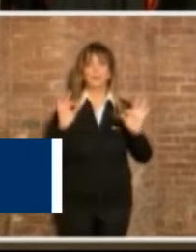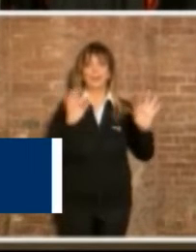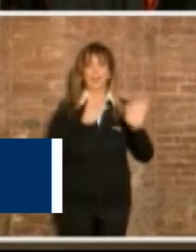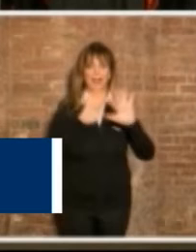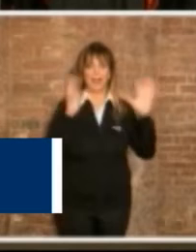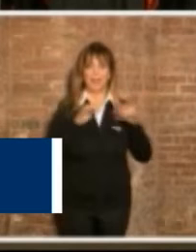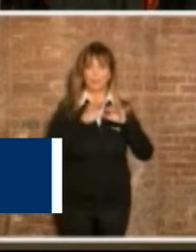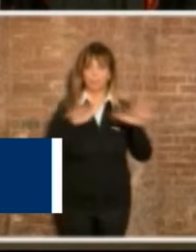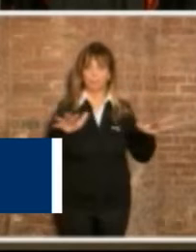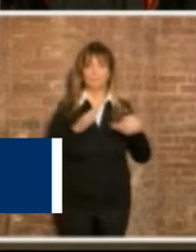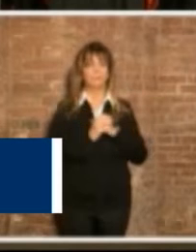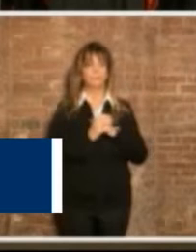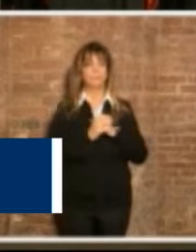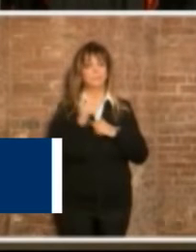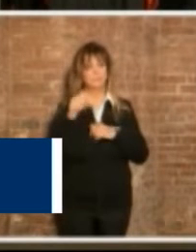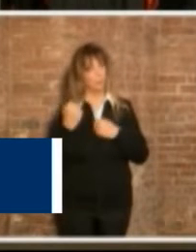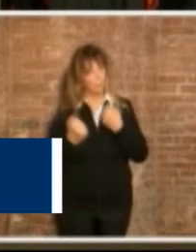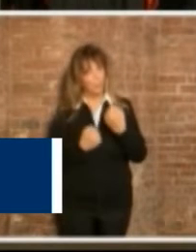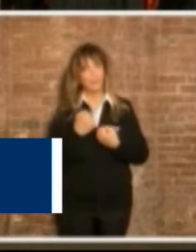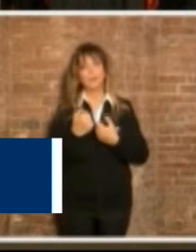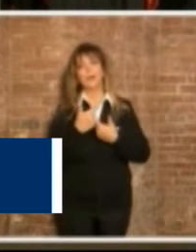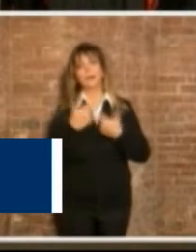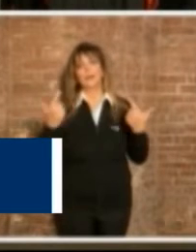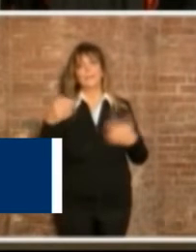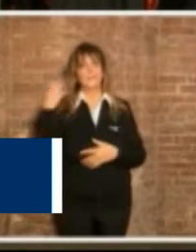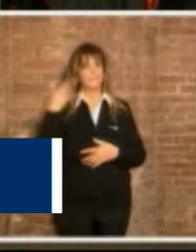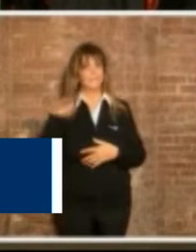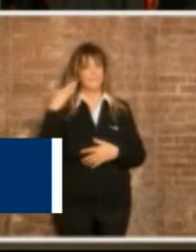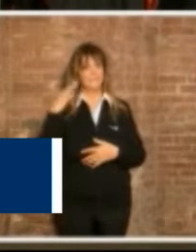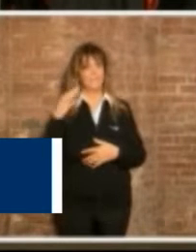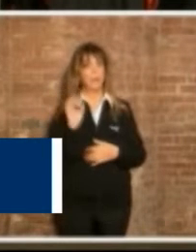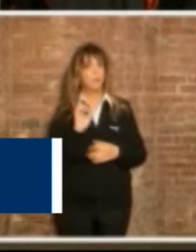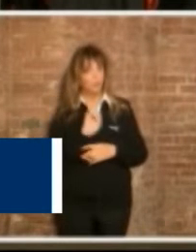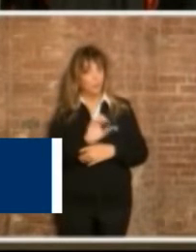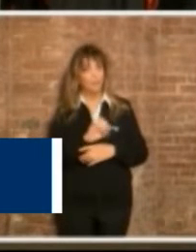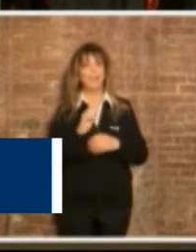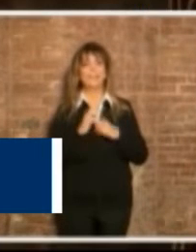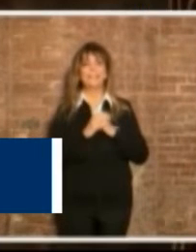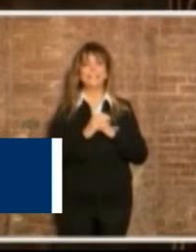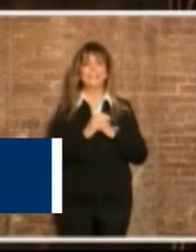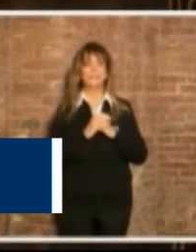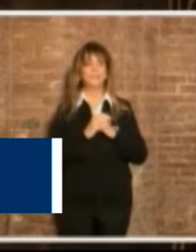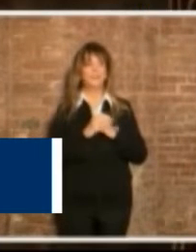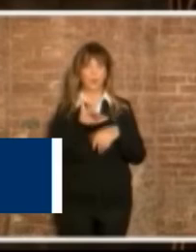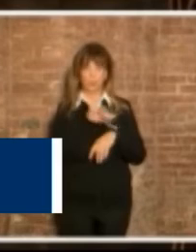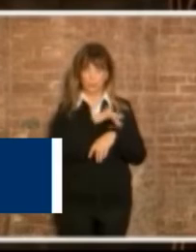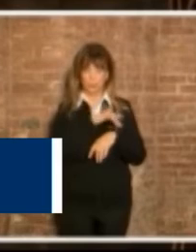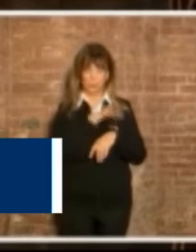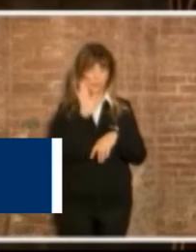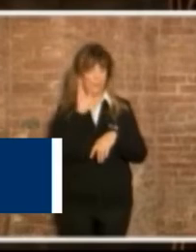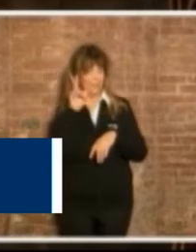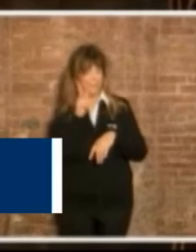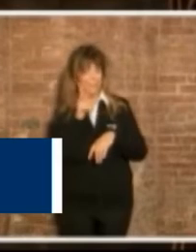con un comportamento di grande pregio da parte di docenti, di studentesse e